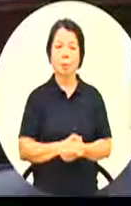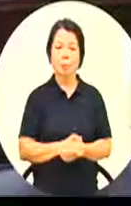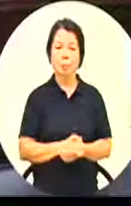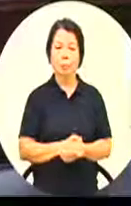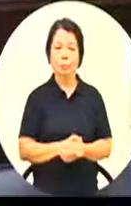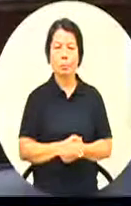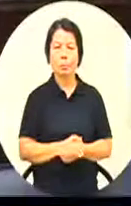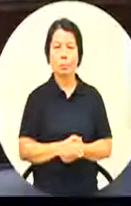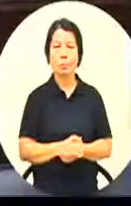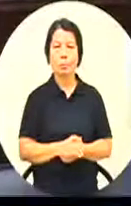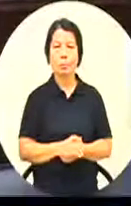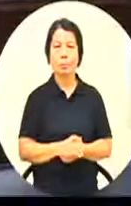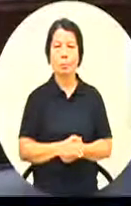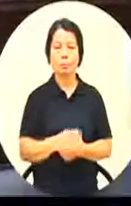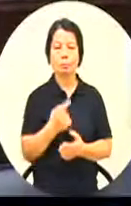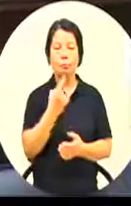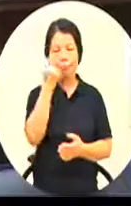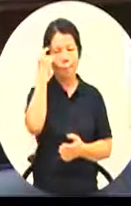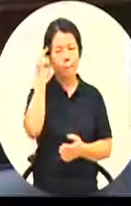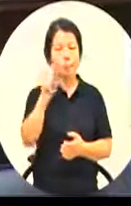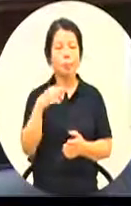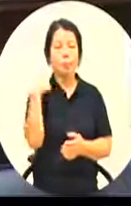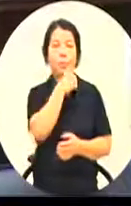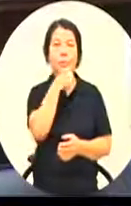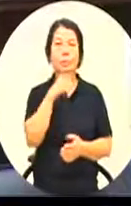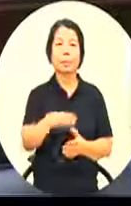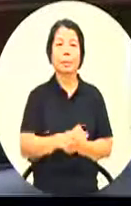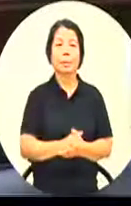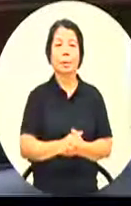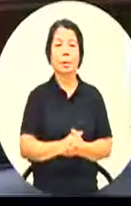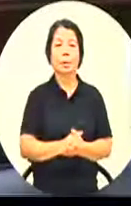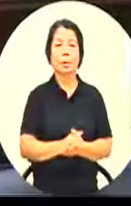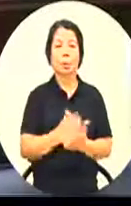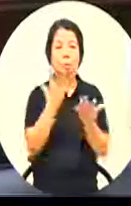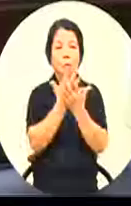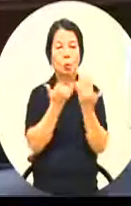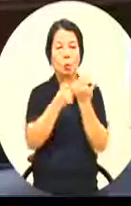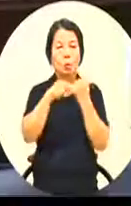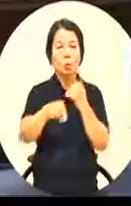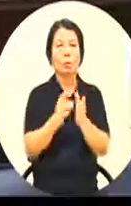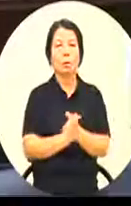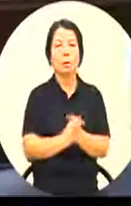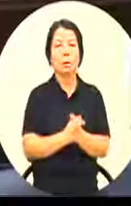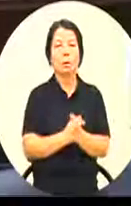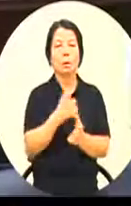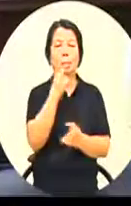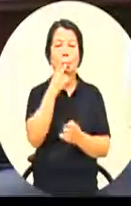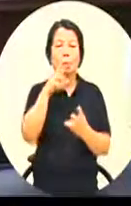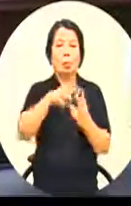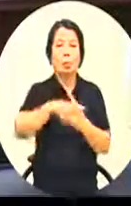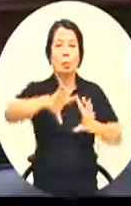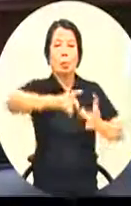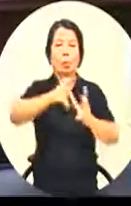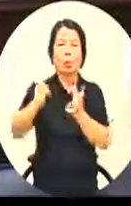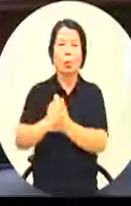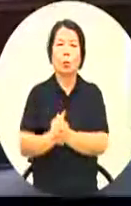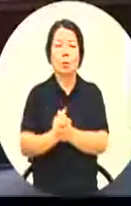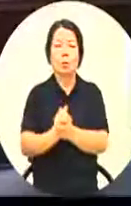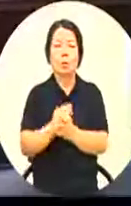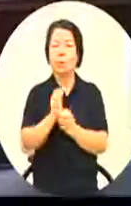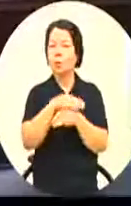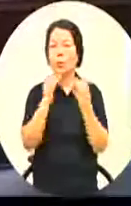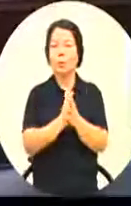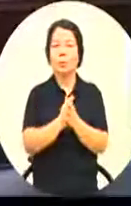说，台湾的学子英语程度好像在亚洲国家是越来越落后了